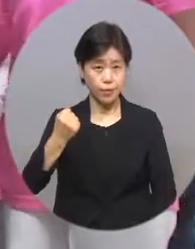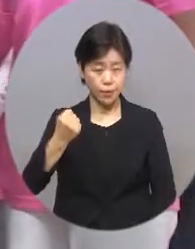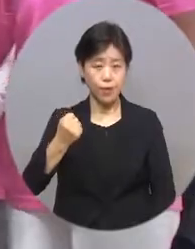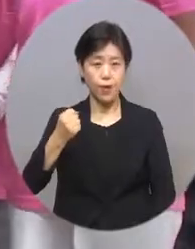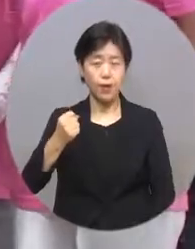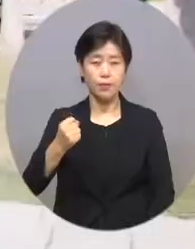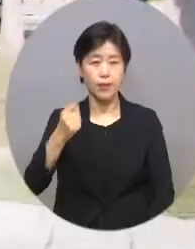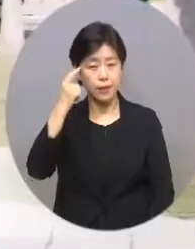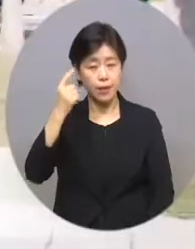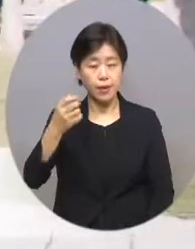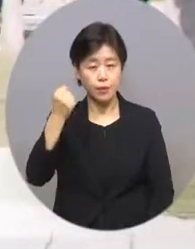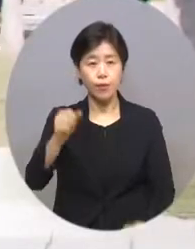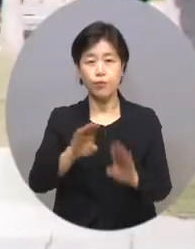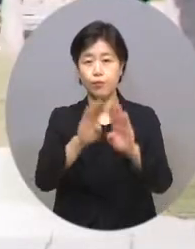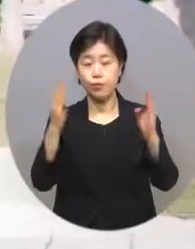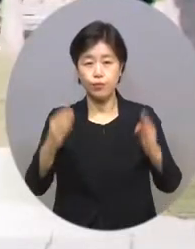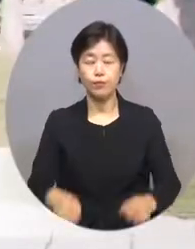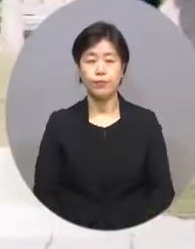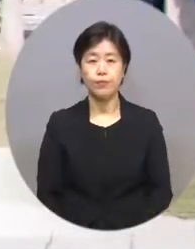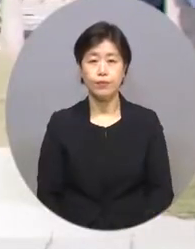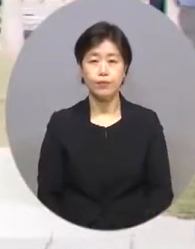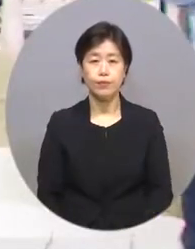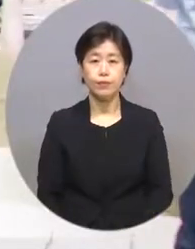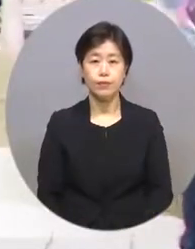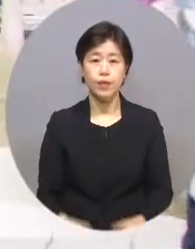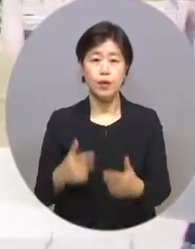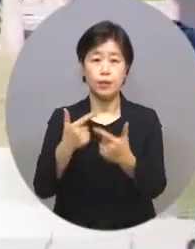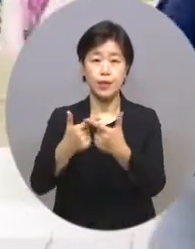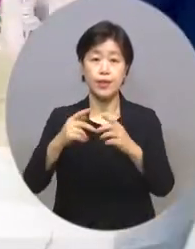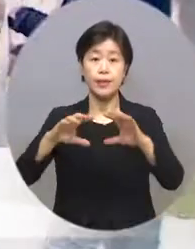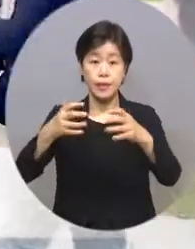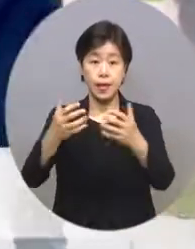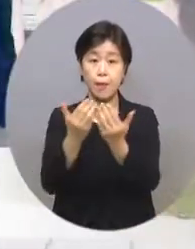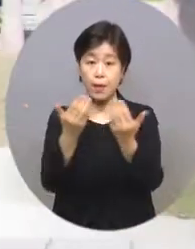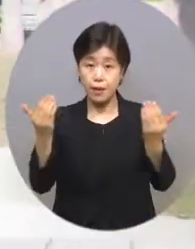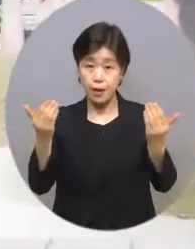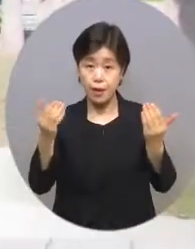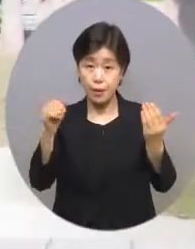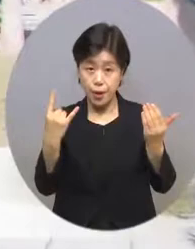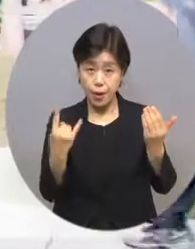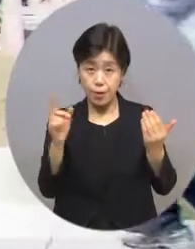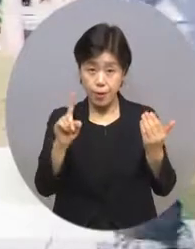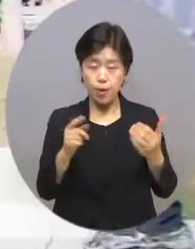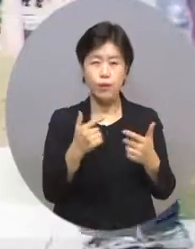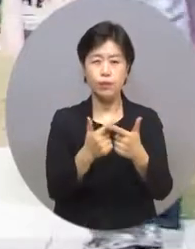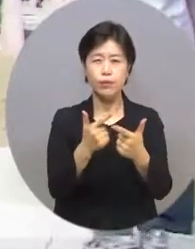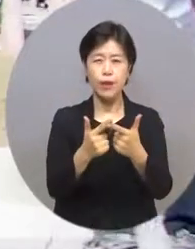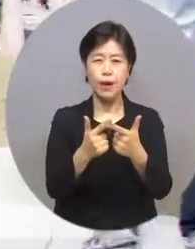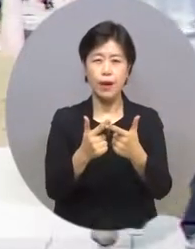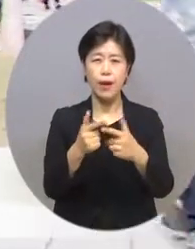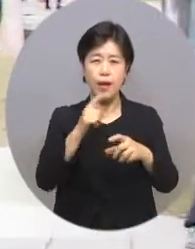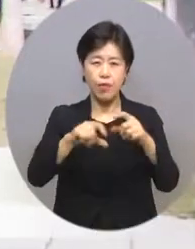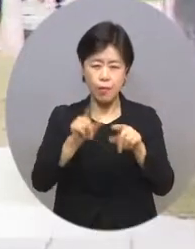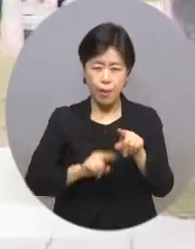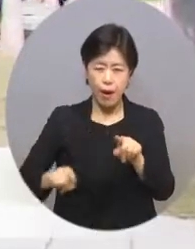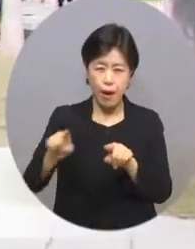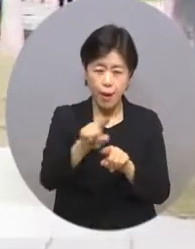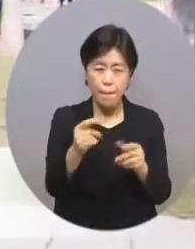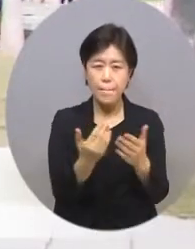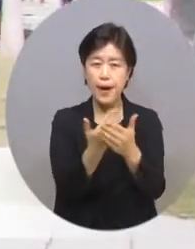진행되었습니다. 2030 부산 세계박람회는 우리 부산이 한 번도 돌아갈 수 있는 계기가 될 뿐